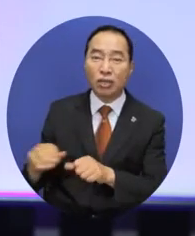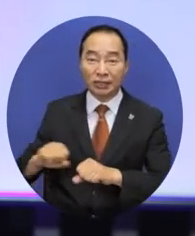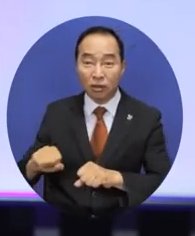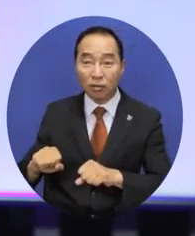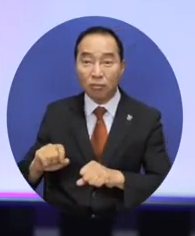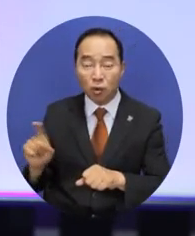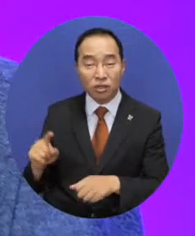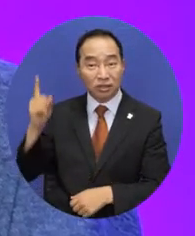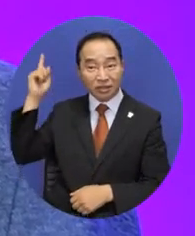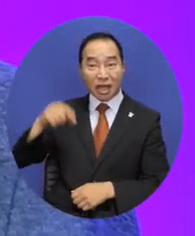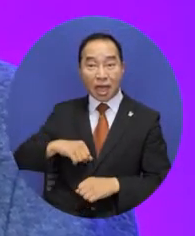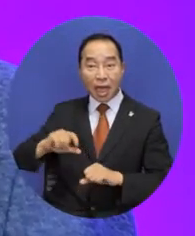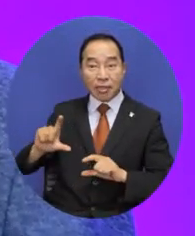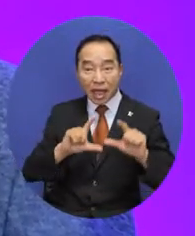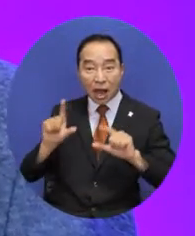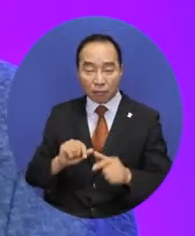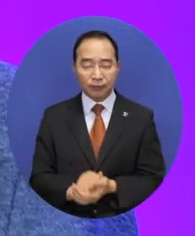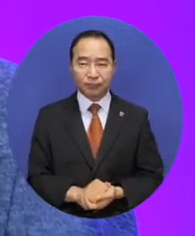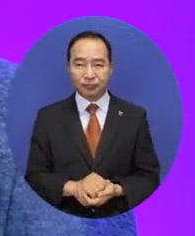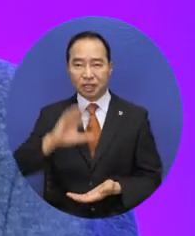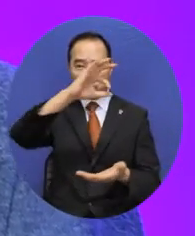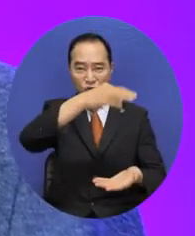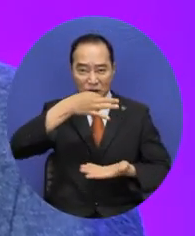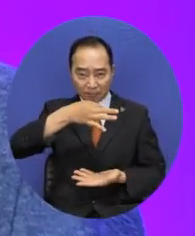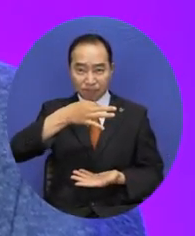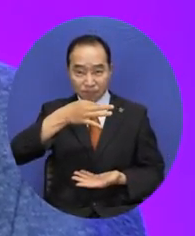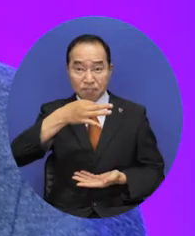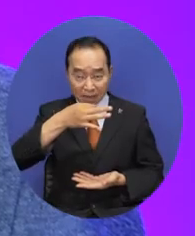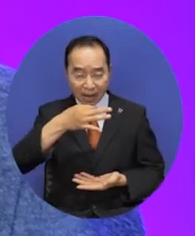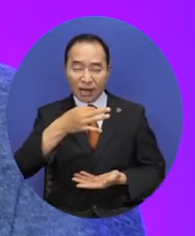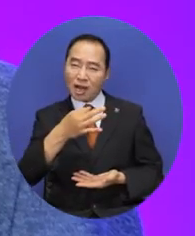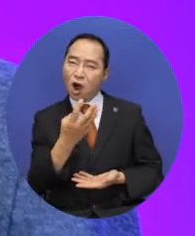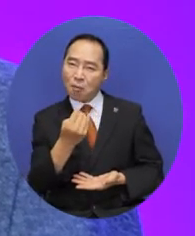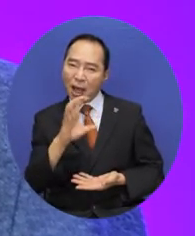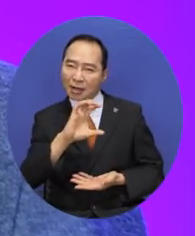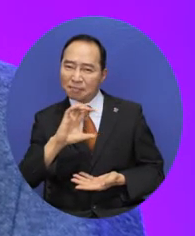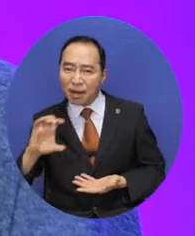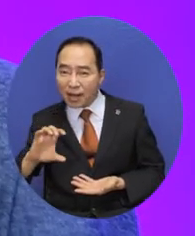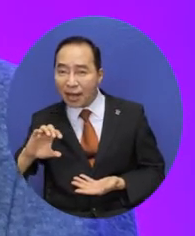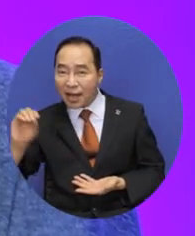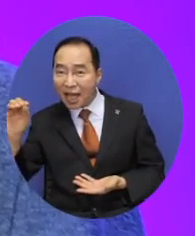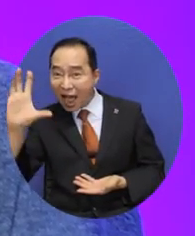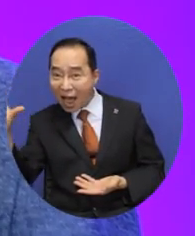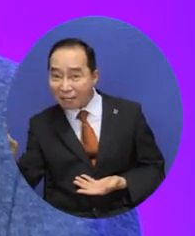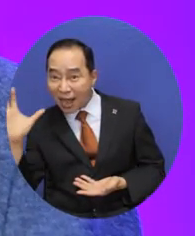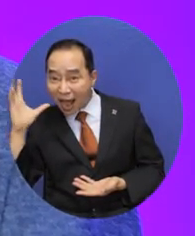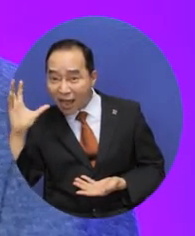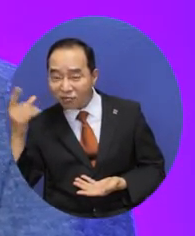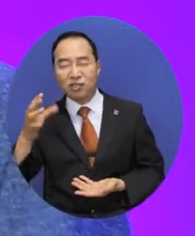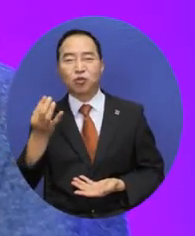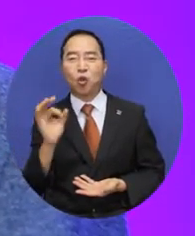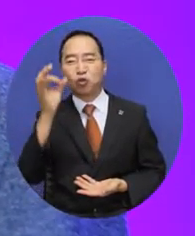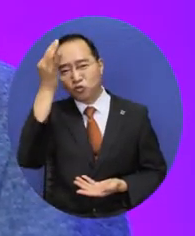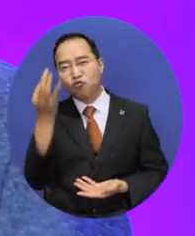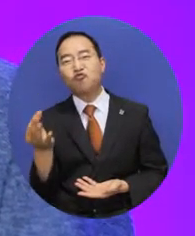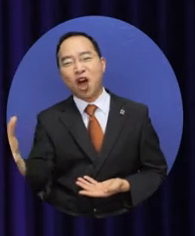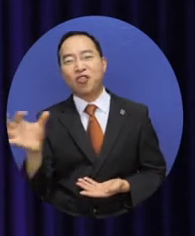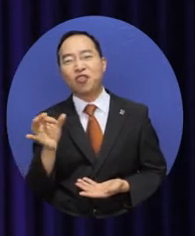상당 부분을 자기의 유전자와 전혀 다른 유전자를 가진 아프리카의 어린이들한테 기증하고